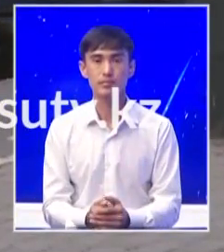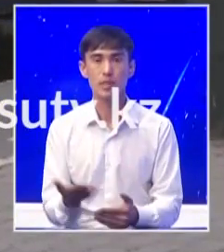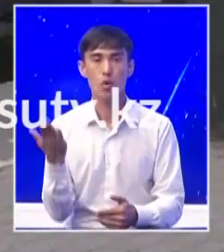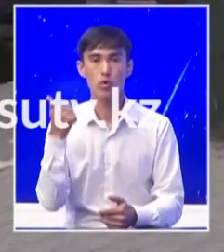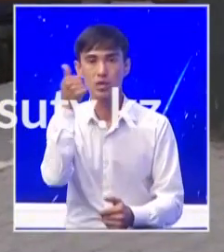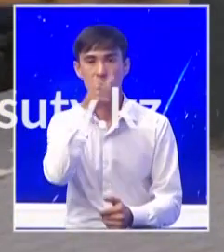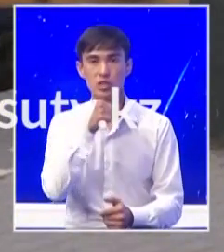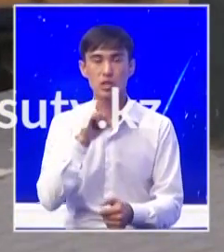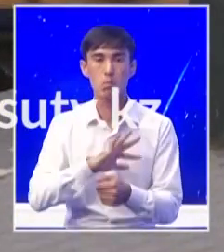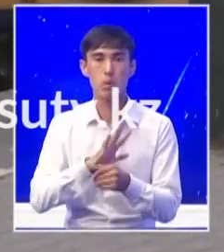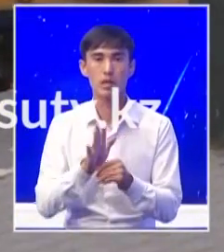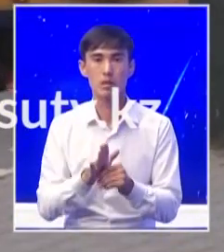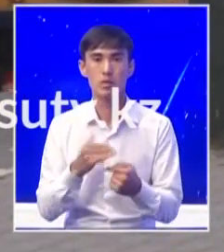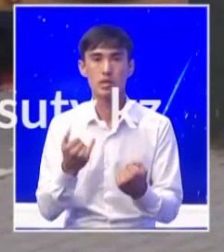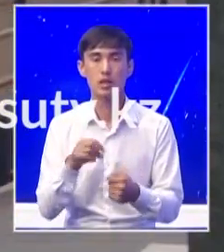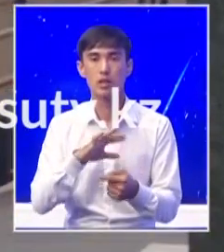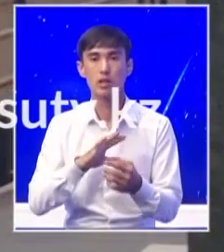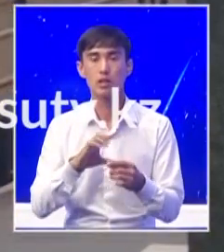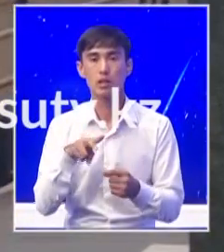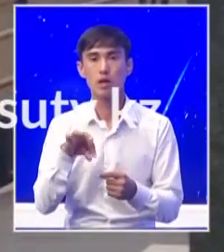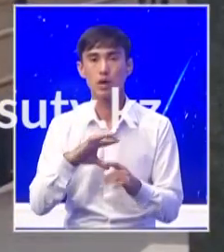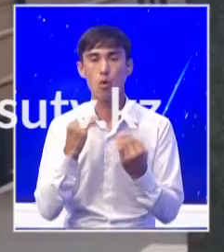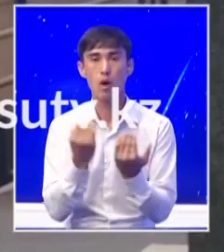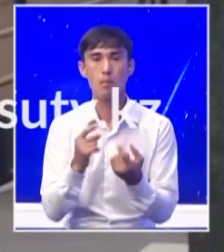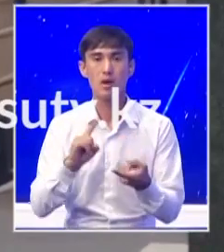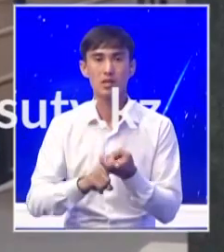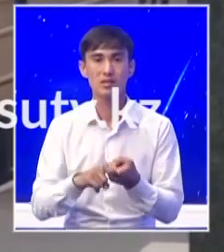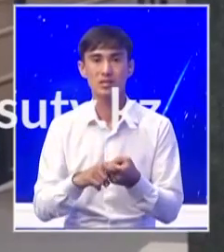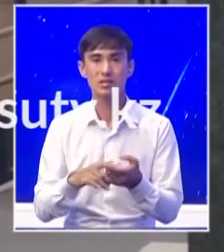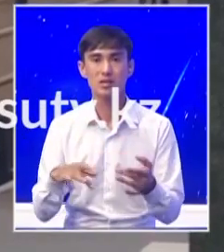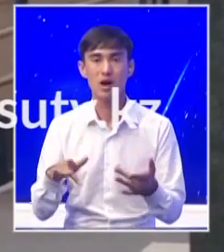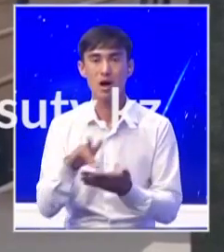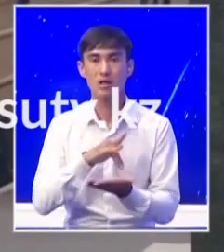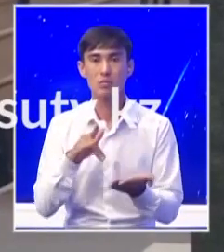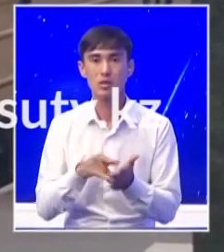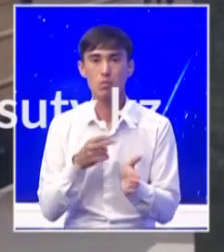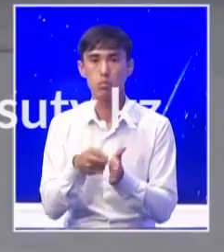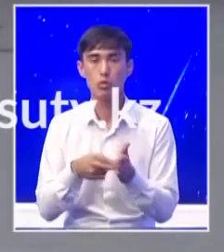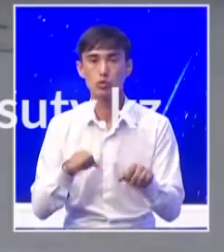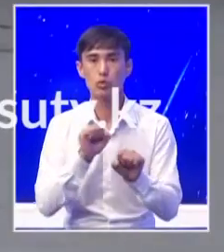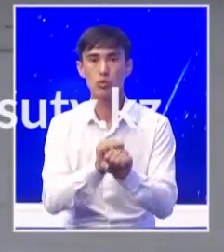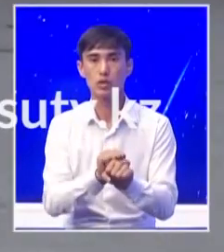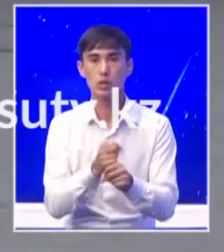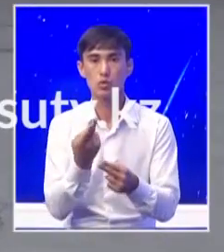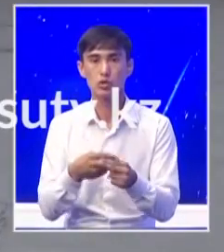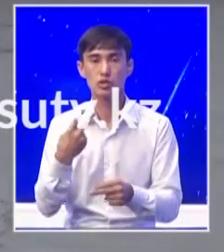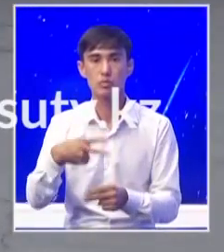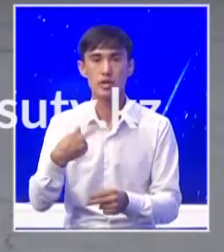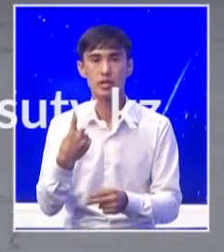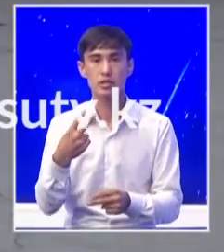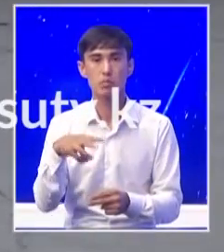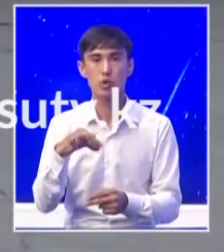Өткен жылы пандемияға одан кейін локдаунға байланысты қала маңындағы пойыздың қозғалысы тоқтатылып еді. Осы жылдың 22 маусымынан